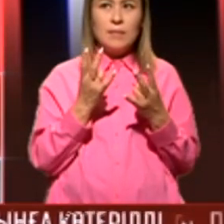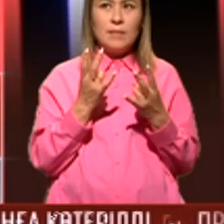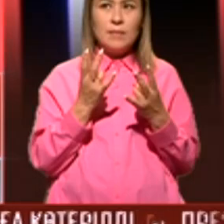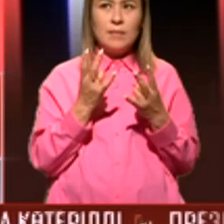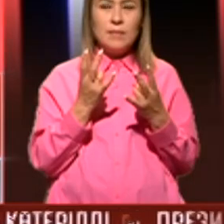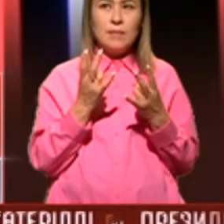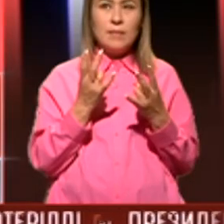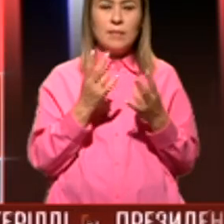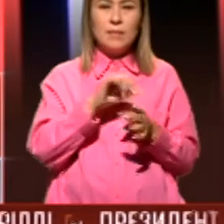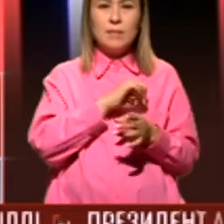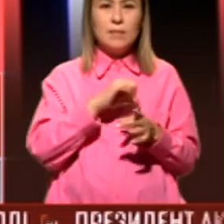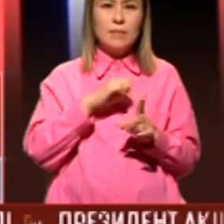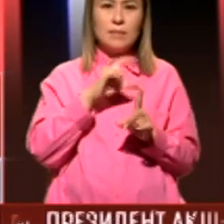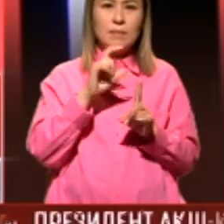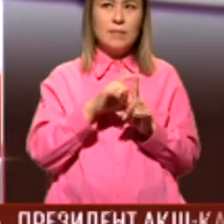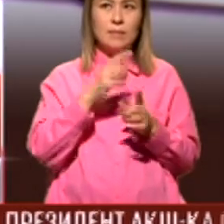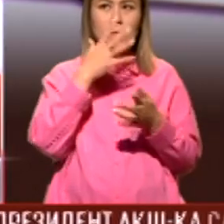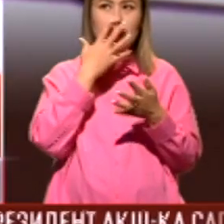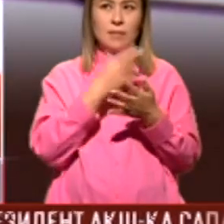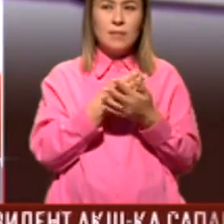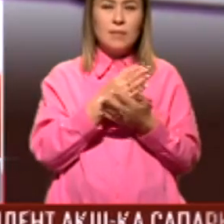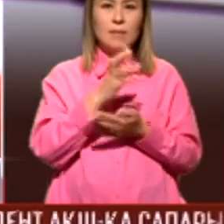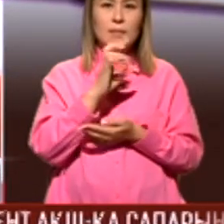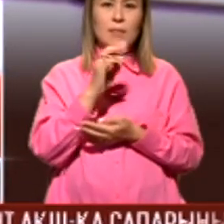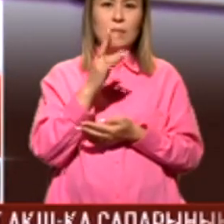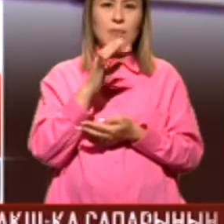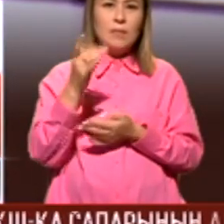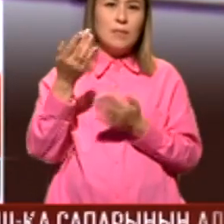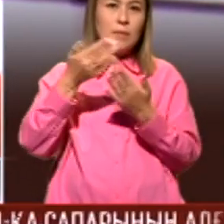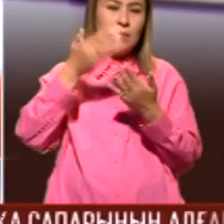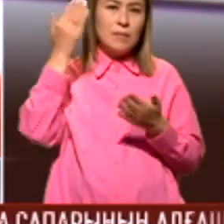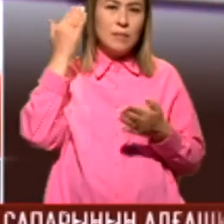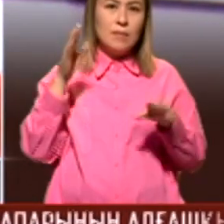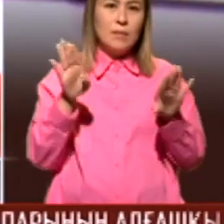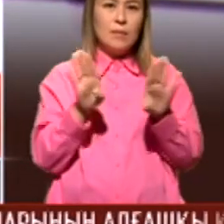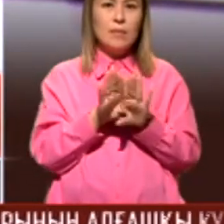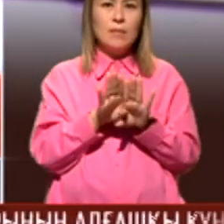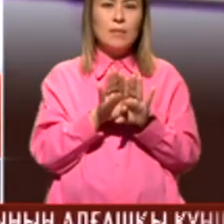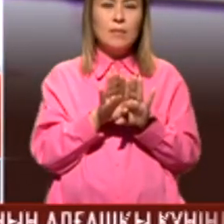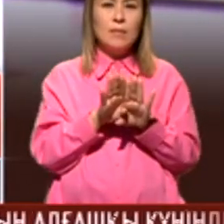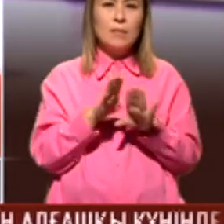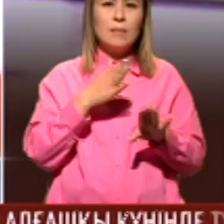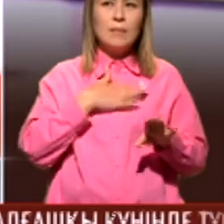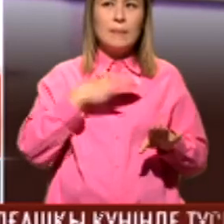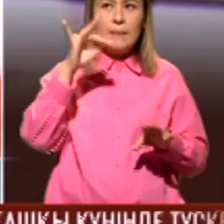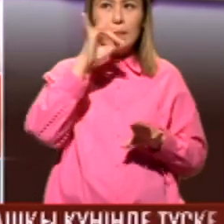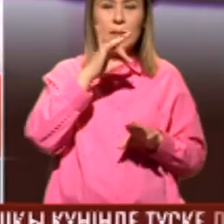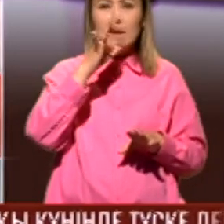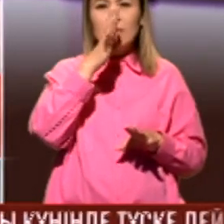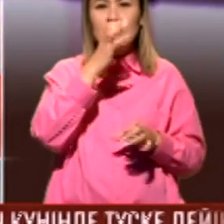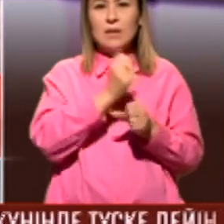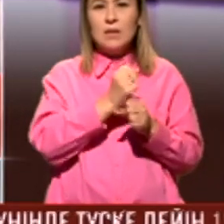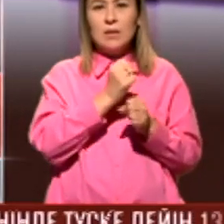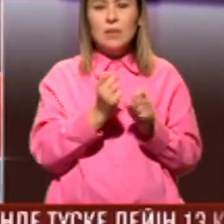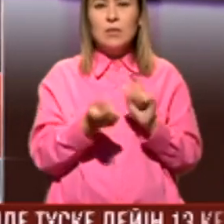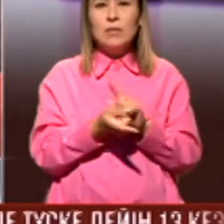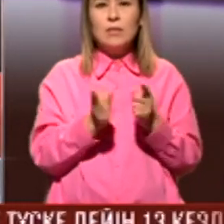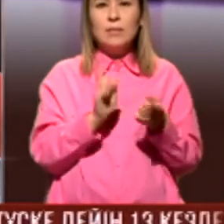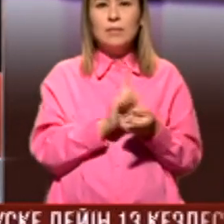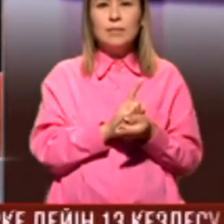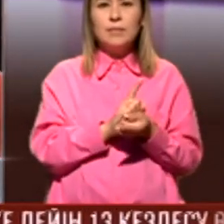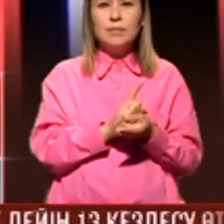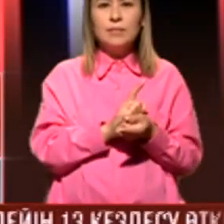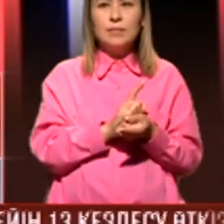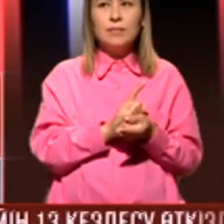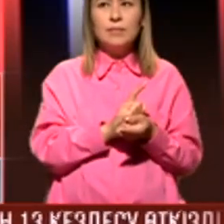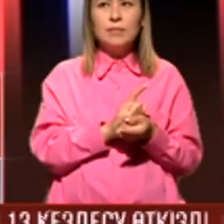жаңа ғана өзіңіз өз сөзіңізге өзіңіз қарсы шығып отырсыз. Мысалы, Бахадүр бабаларымыз айтпай ақ қойшы деген сияқты мәселені айтып отырсыз ғой. Біз тарихты жасайтын кезде немесе тарих өзгеретін